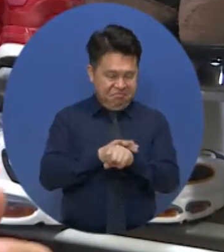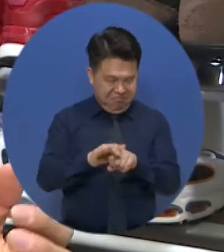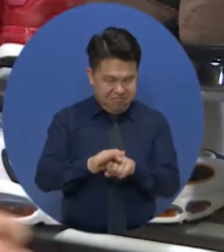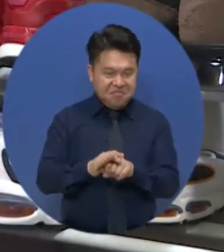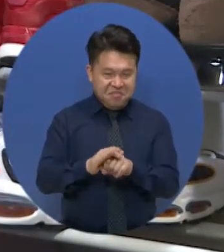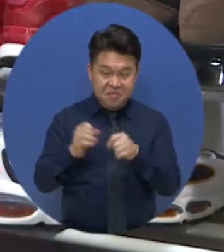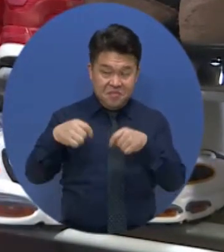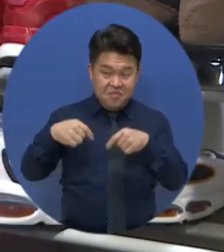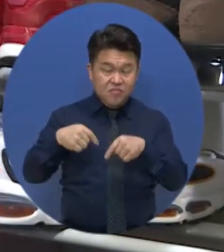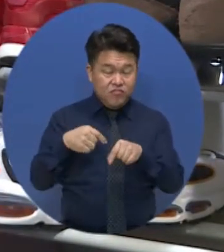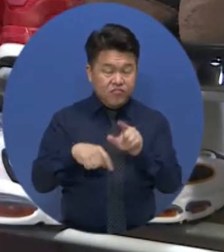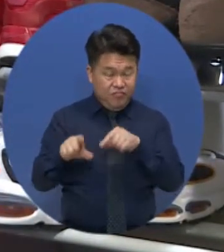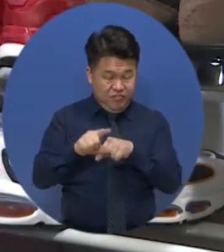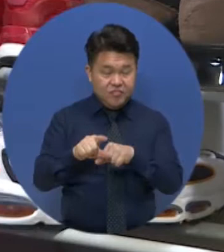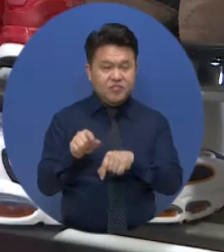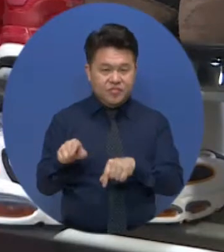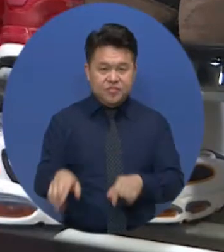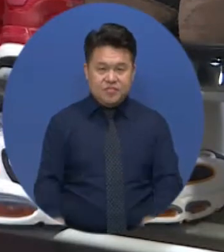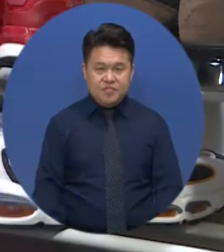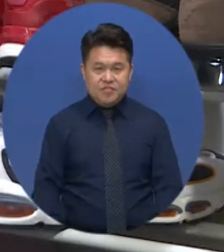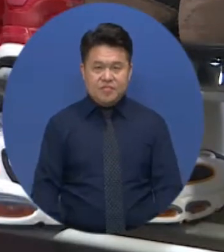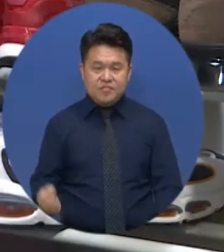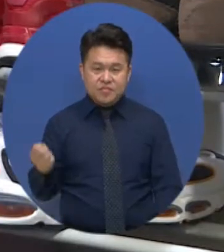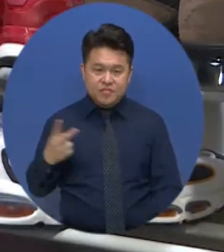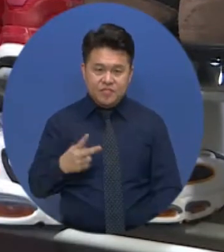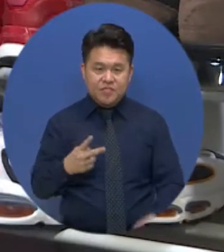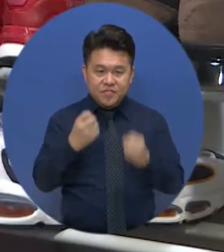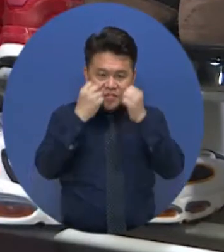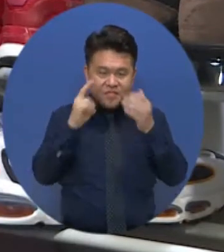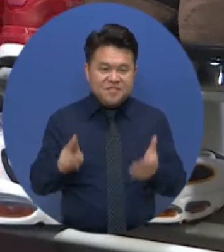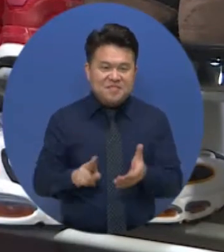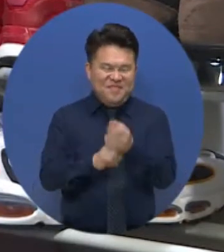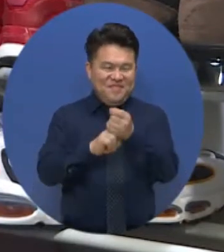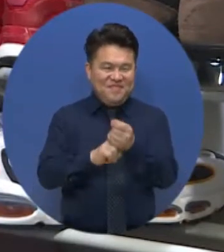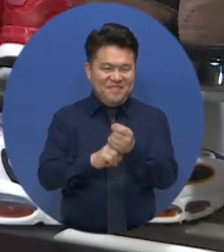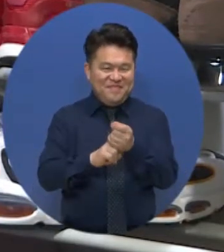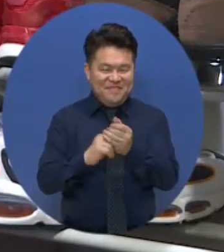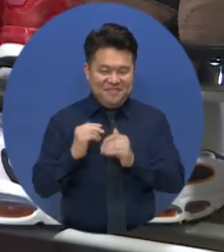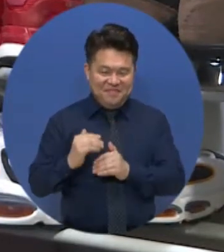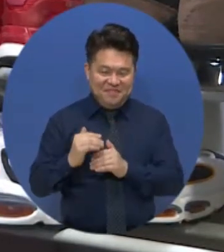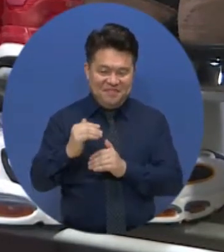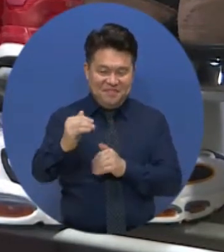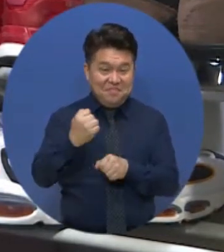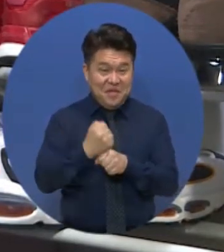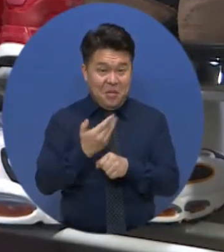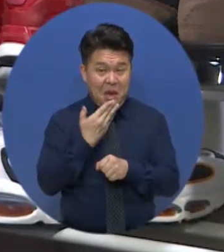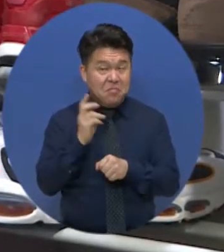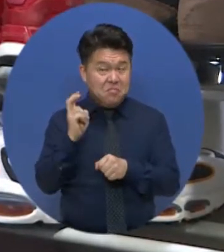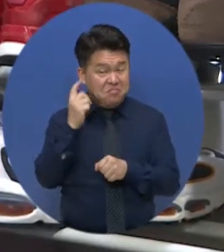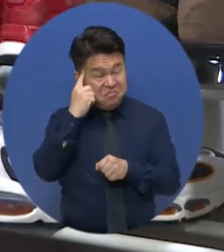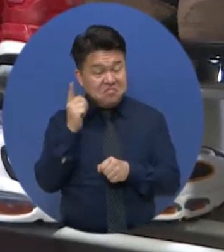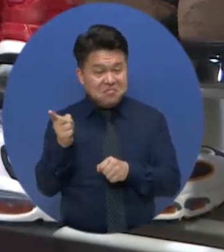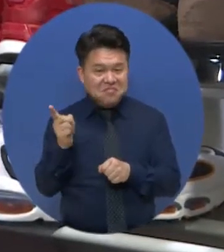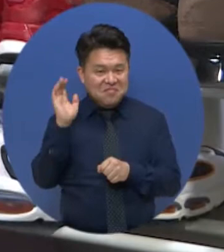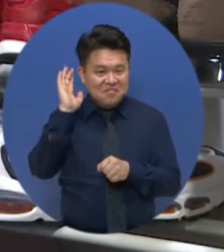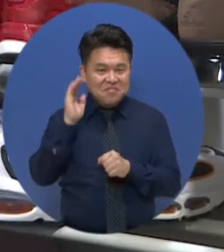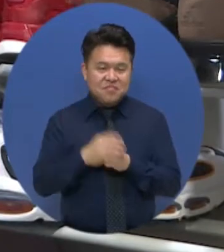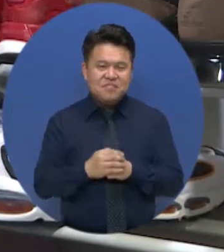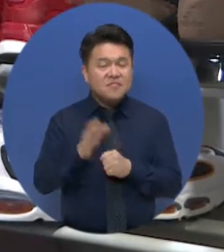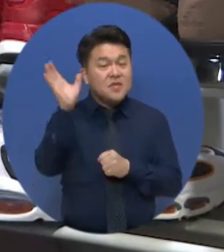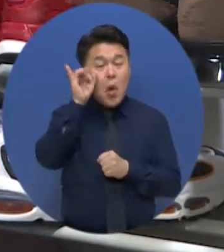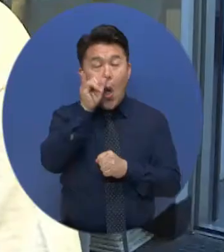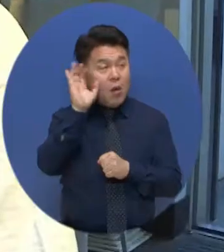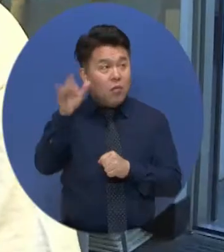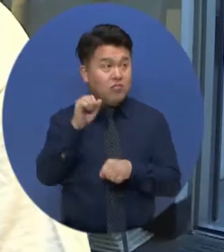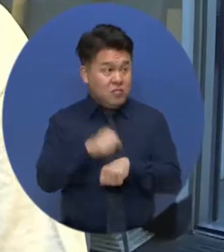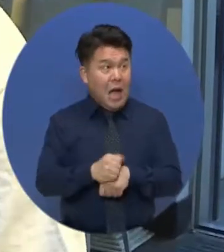같이 의논해서 보완하고 또 다시 새로운 기적을 또 하나하나 차곡차곡 쌓아 나가지 않을까. 그냥 기대만 돼요, 앞으로는